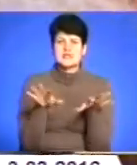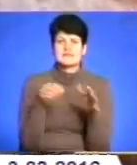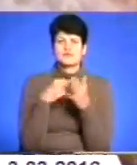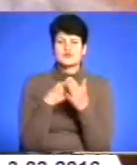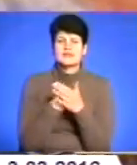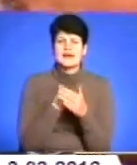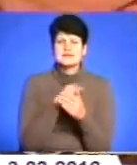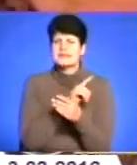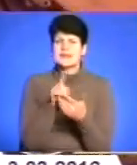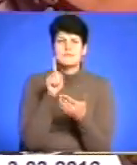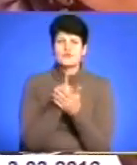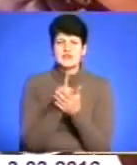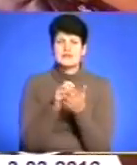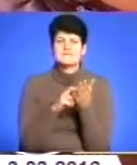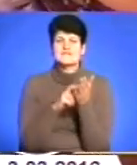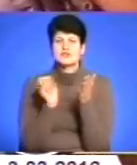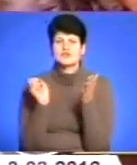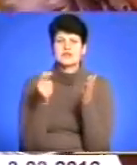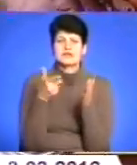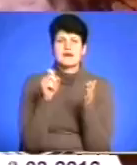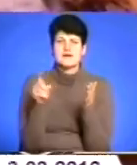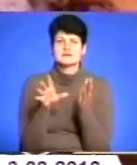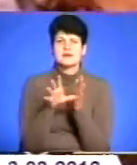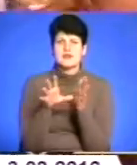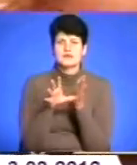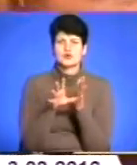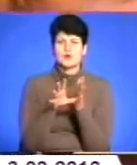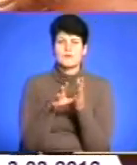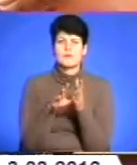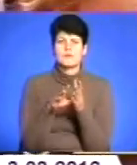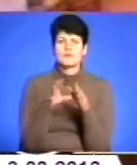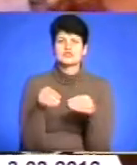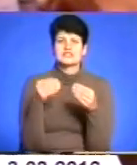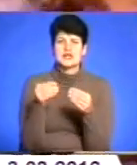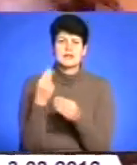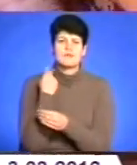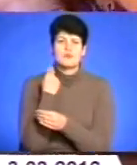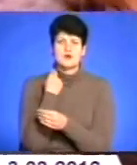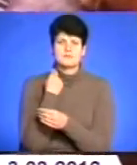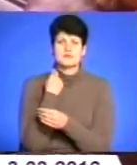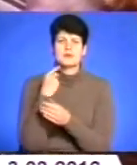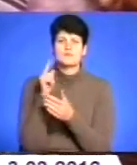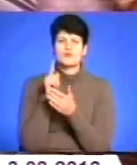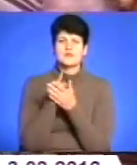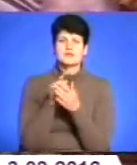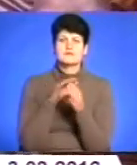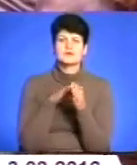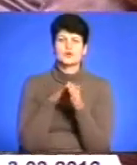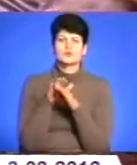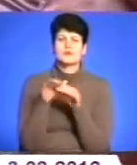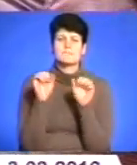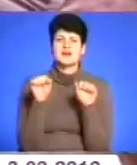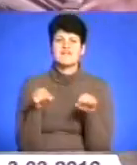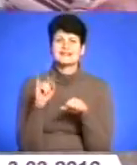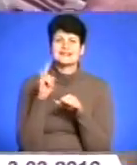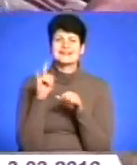не повинні відключати від газу електропостачання за борги. І повинні дотримуватись права дитини. Дитина